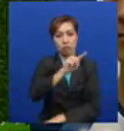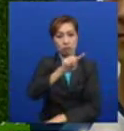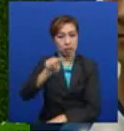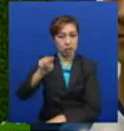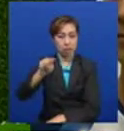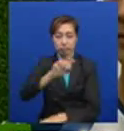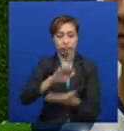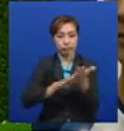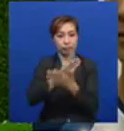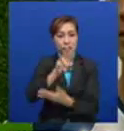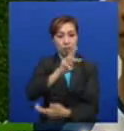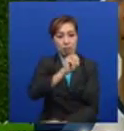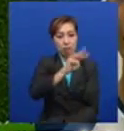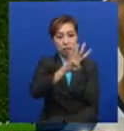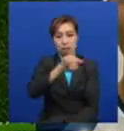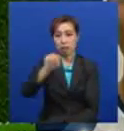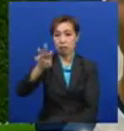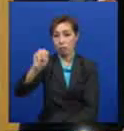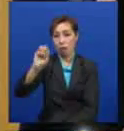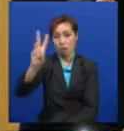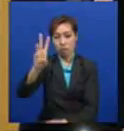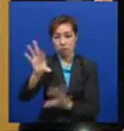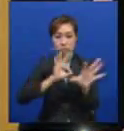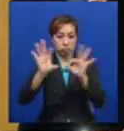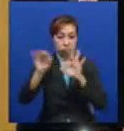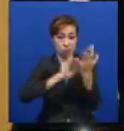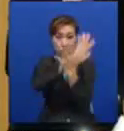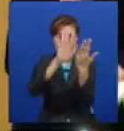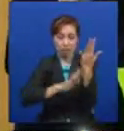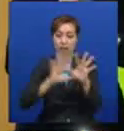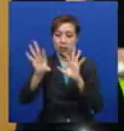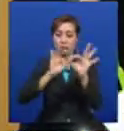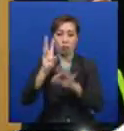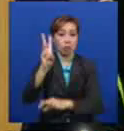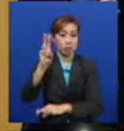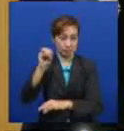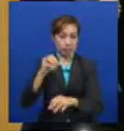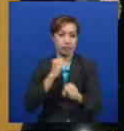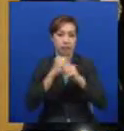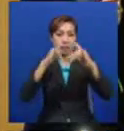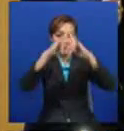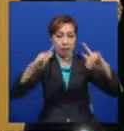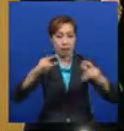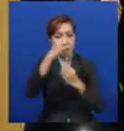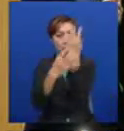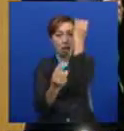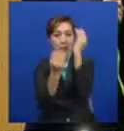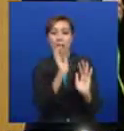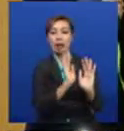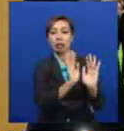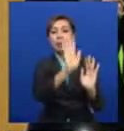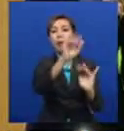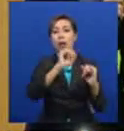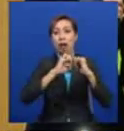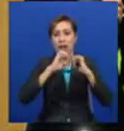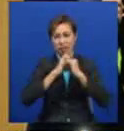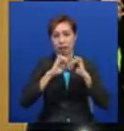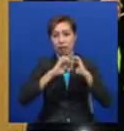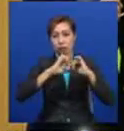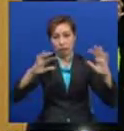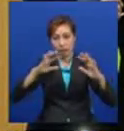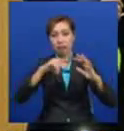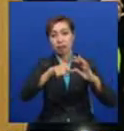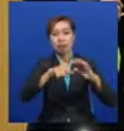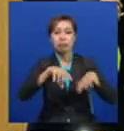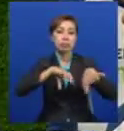ษาตอนปลายจำนวน60คนจากทั่วประเทศทำกิจกรรมค่ายเยาวชนอนุรักษ์ผืนป่าดงพญาเย็นเขาใหญ่แหล่งมรดกโลก